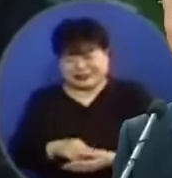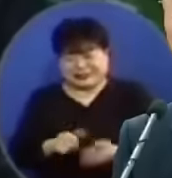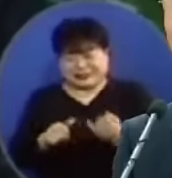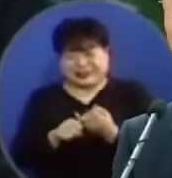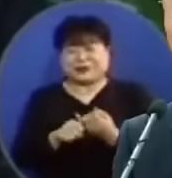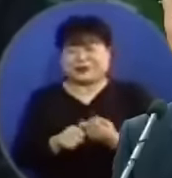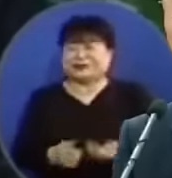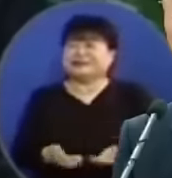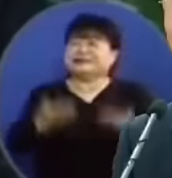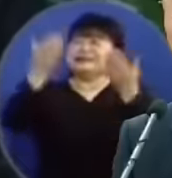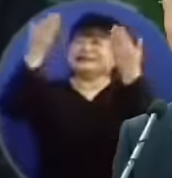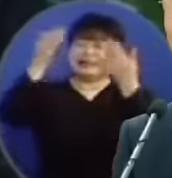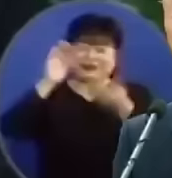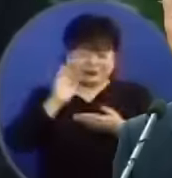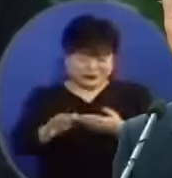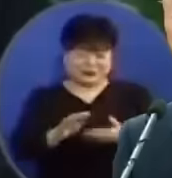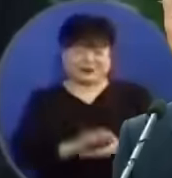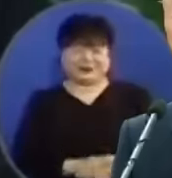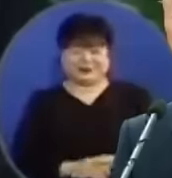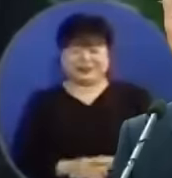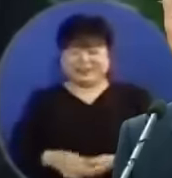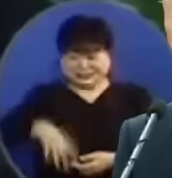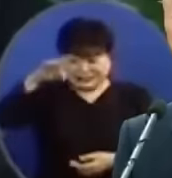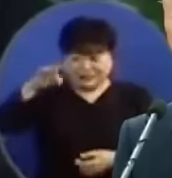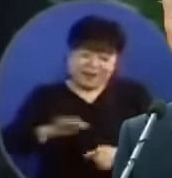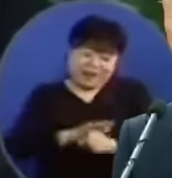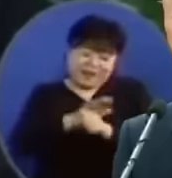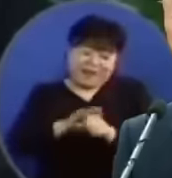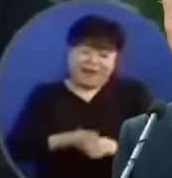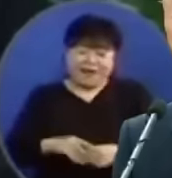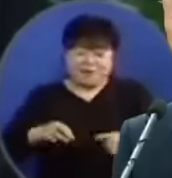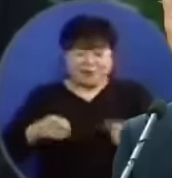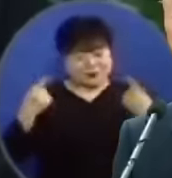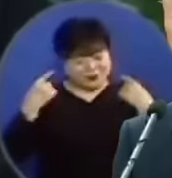그러나 그때는 음성조차도 반갑고